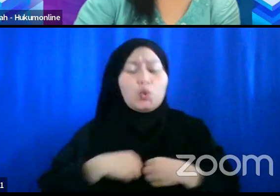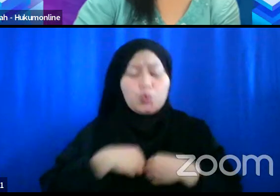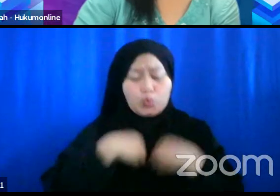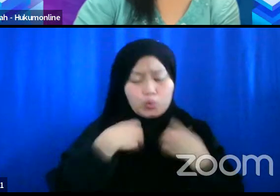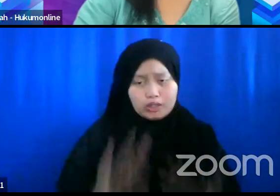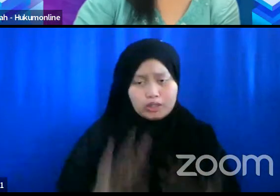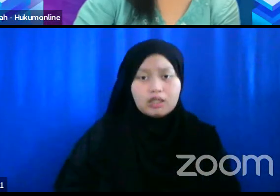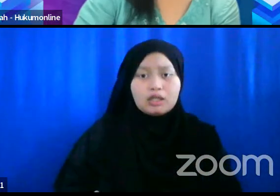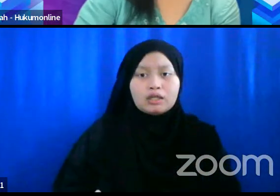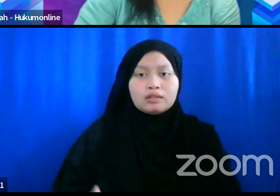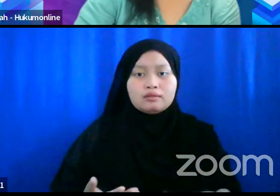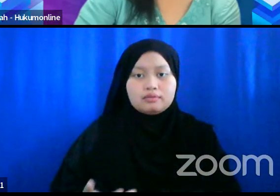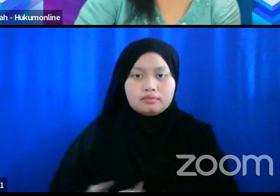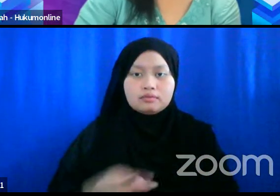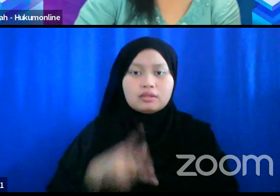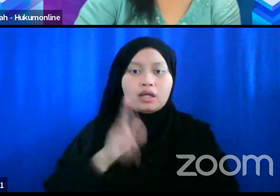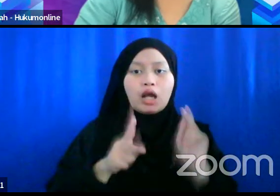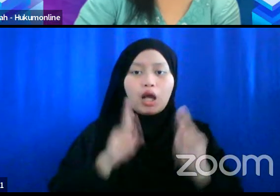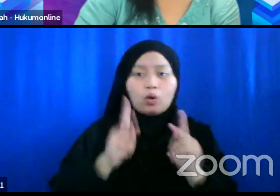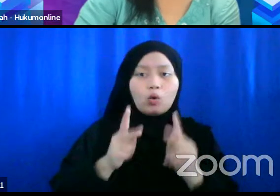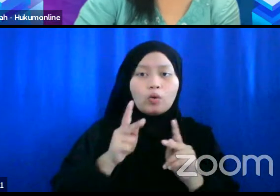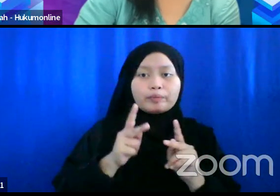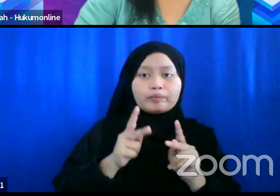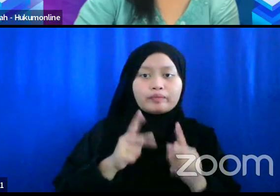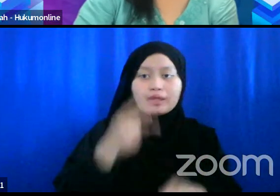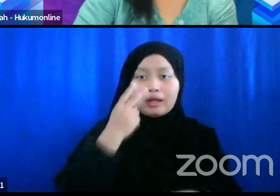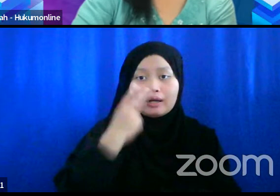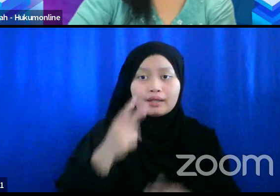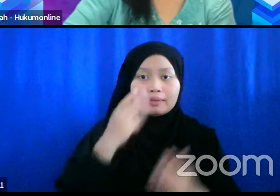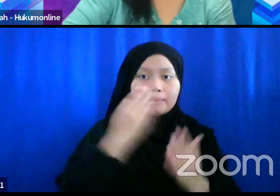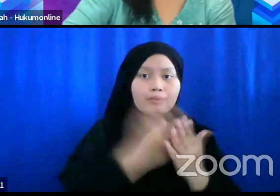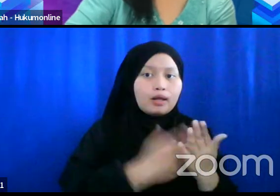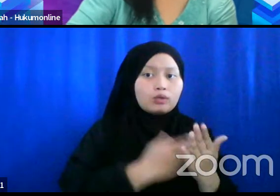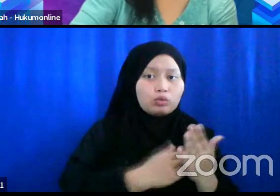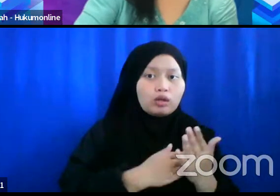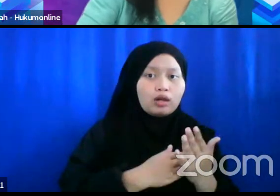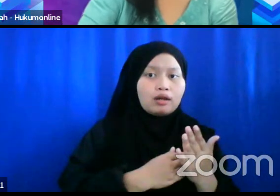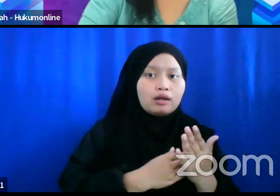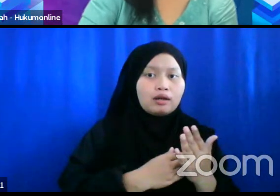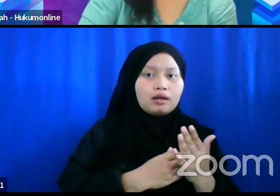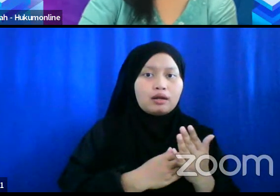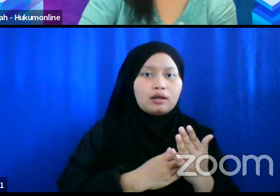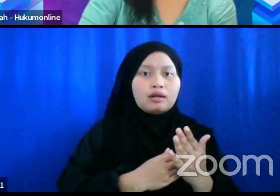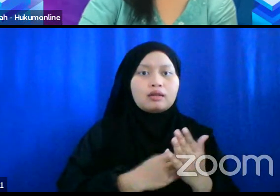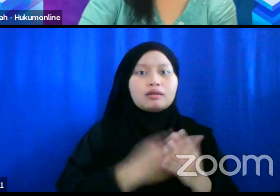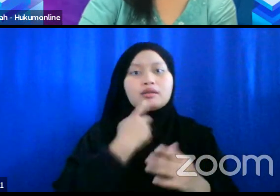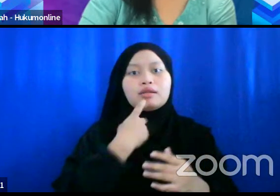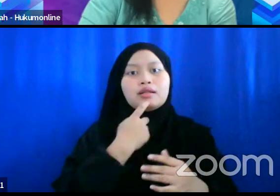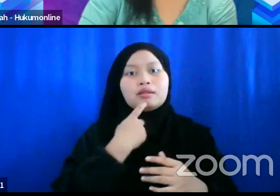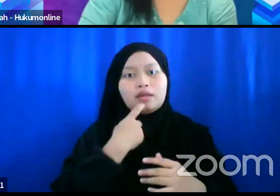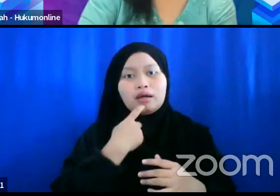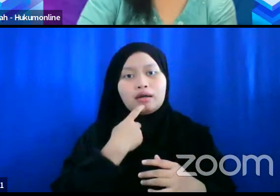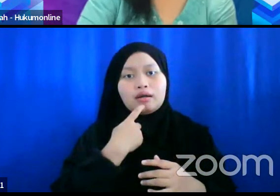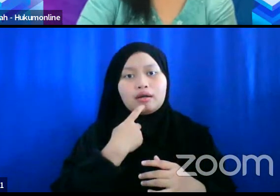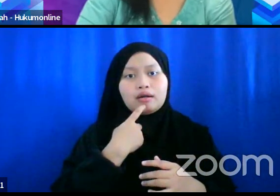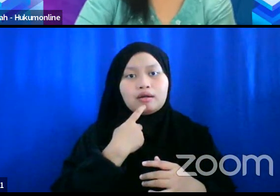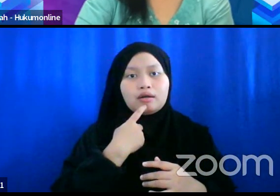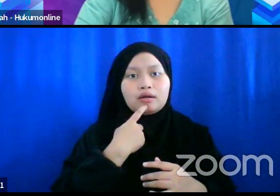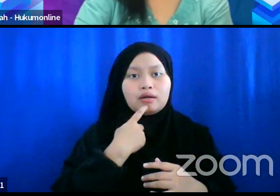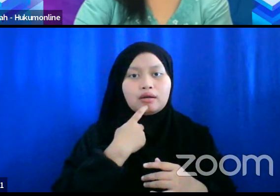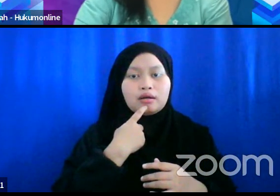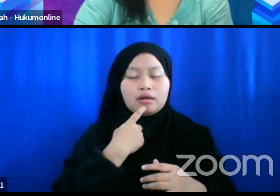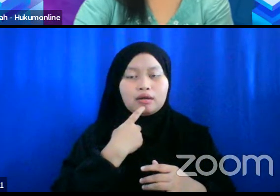kalau kita lihat disini eh apa peraturan yang berlaku adalah peraturan terkait di bidang kuliner pribadi jadi bisa